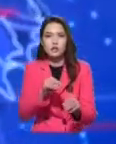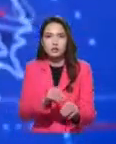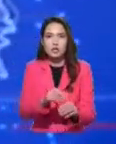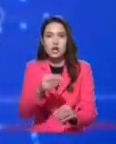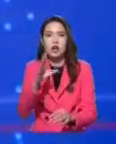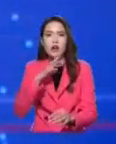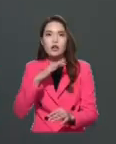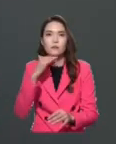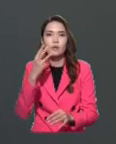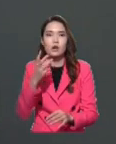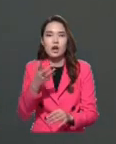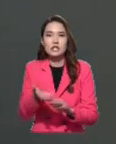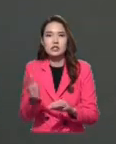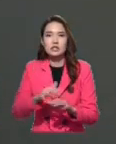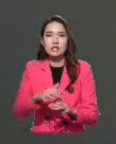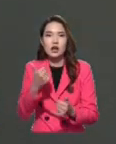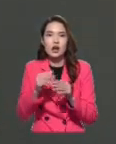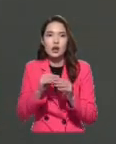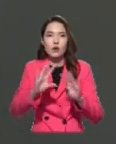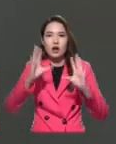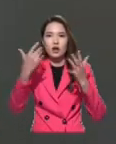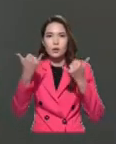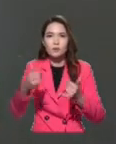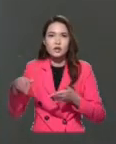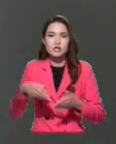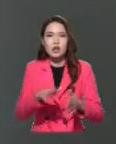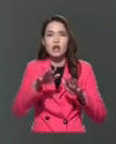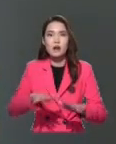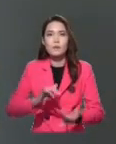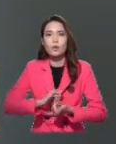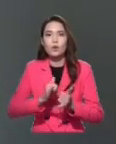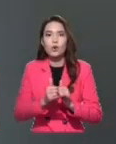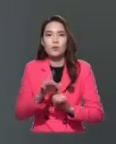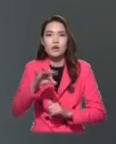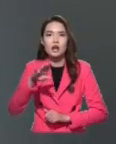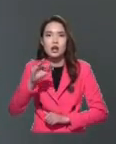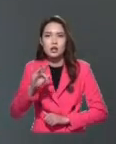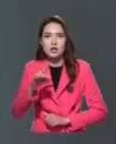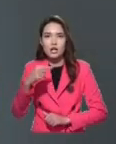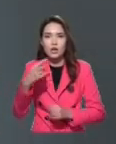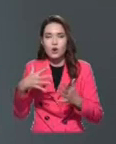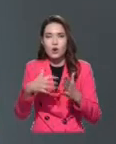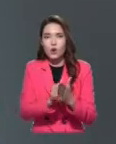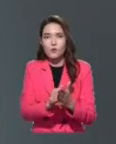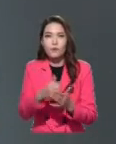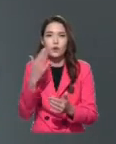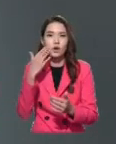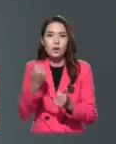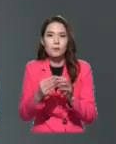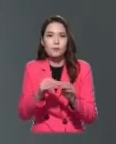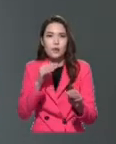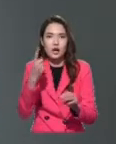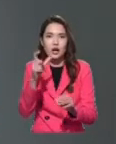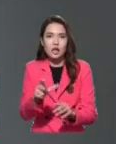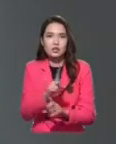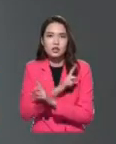со смертельным исходом. Эта авария произошла сегодня на трассе Усть-Каменогорск-Ридер. Лоб в лоб столкнулись легковые машины. Одна